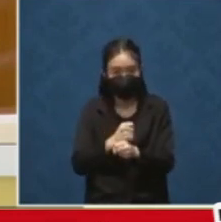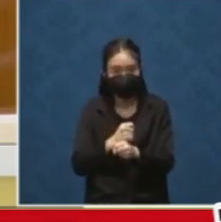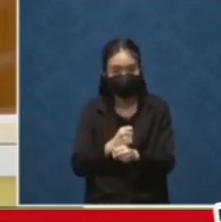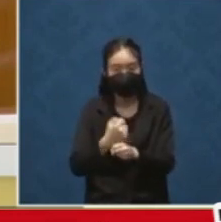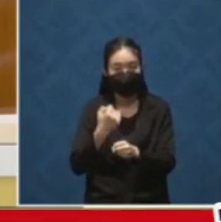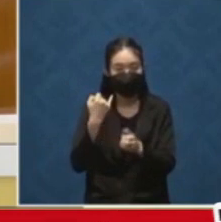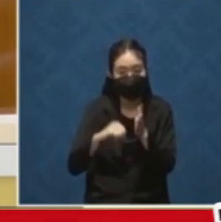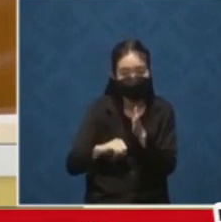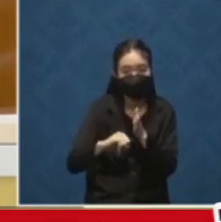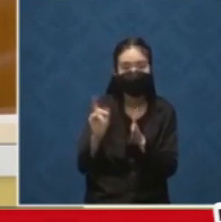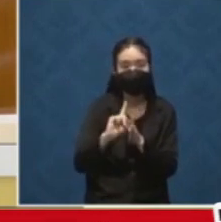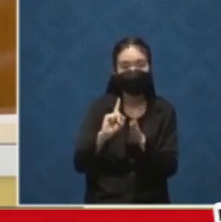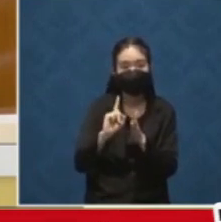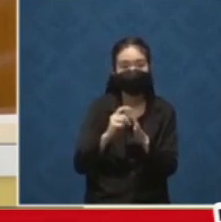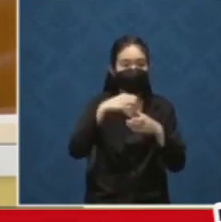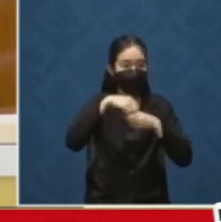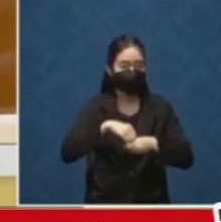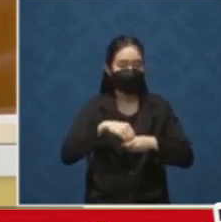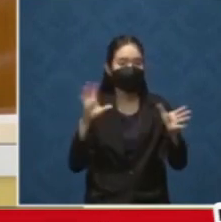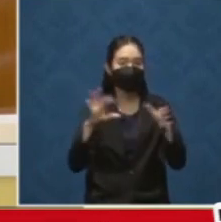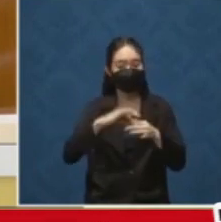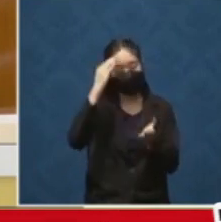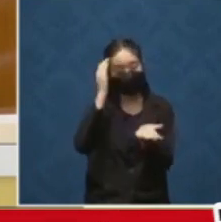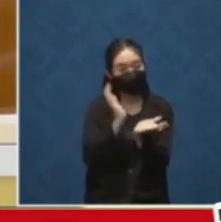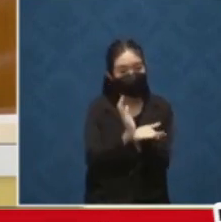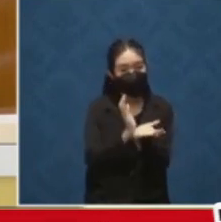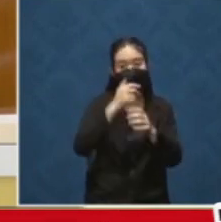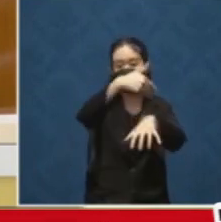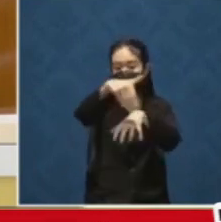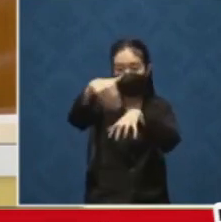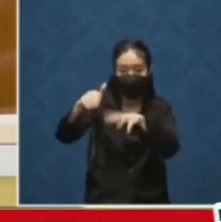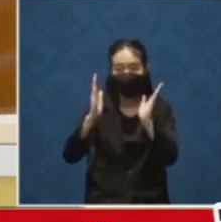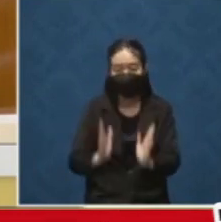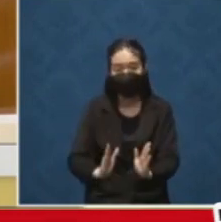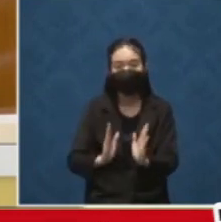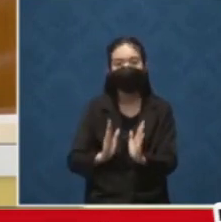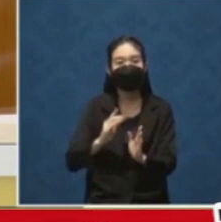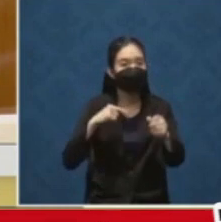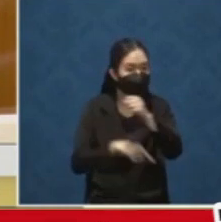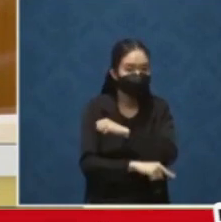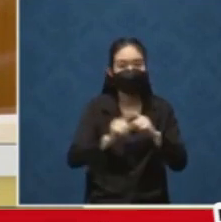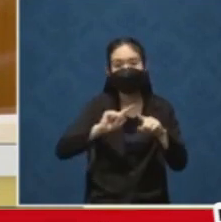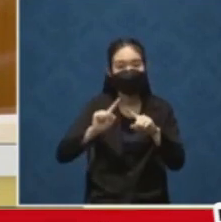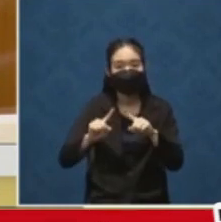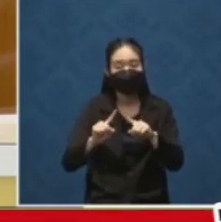่วเกี่ยวข้อง จะเป็เรื่องของ COP นายนอกกตามี่มัมส่นการทจะมีส่ว rainy